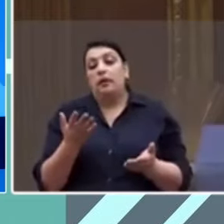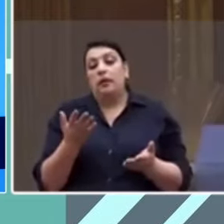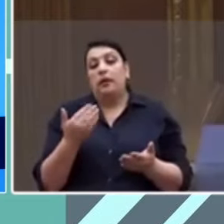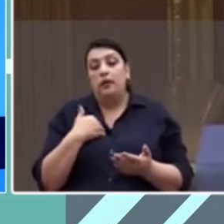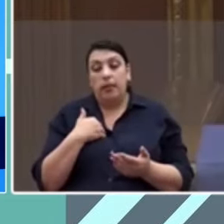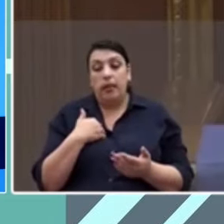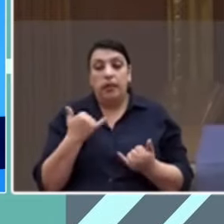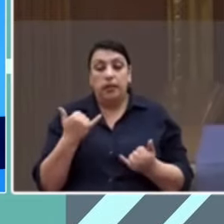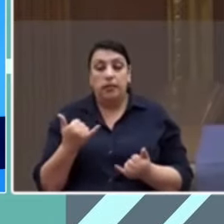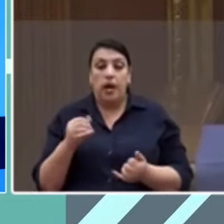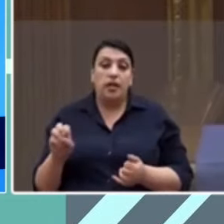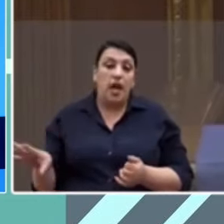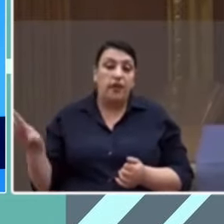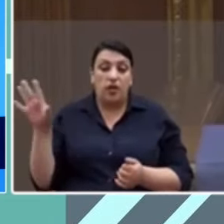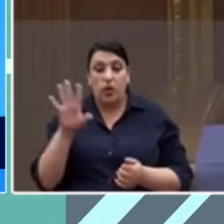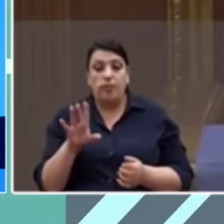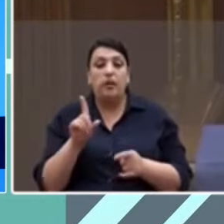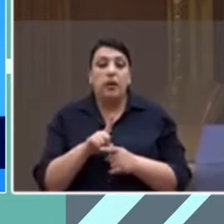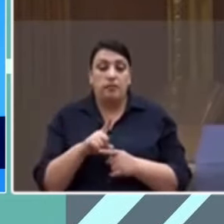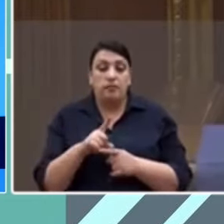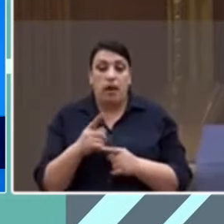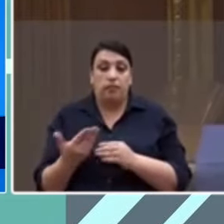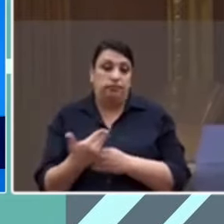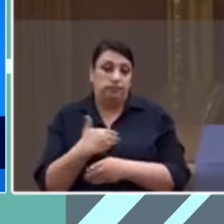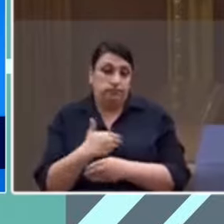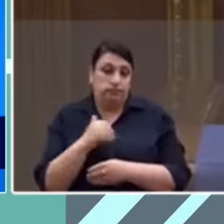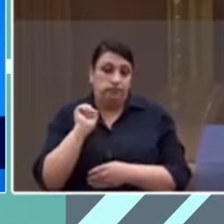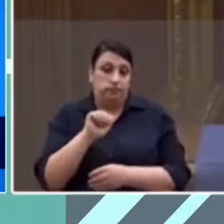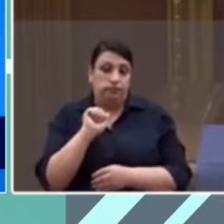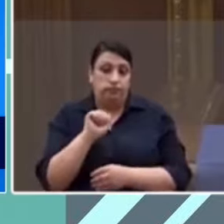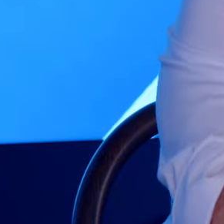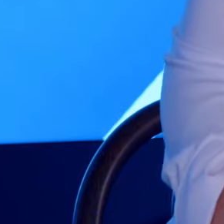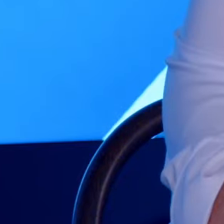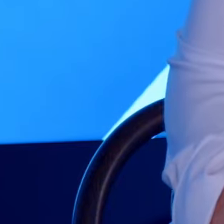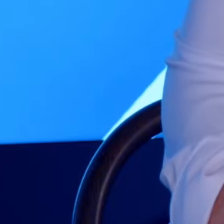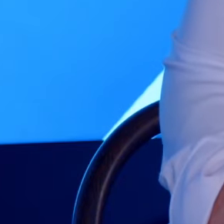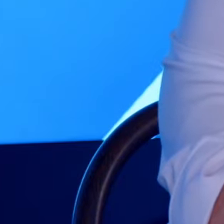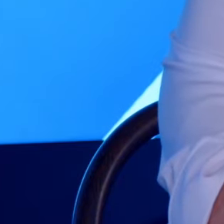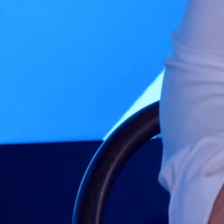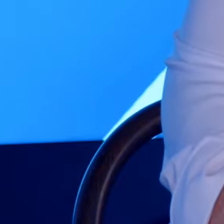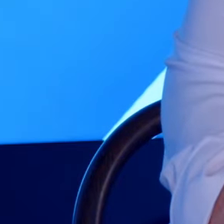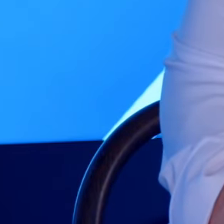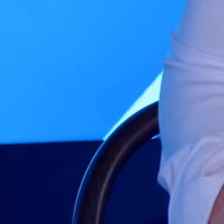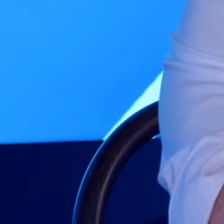այդ փրկվելու փրկիչների գաղափարը եկեք ընդհանրապես գիտեք, ես կարծում եմ ամենակարևորը հիմա